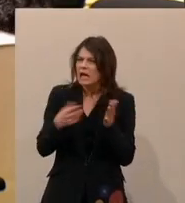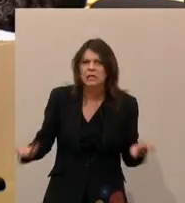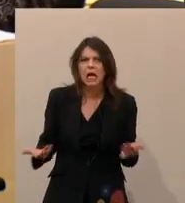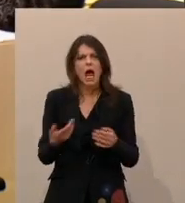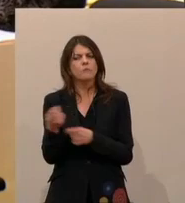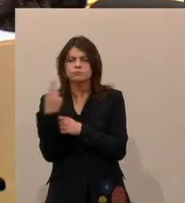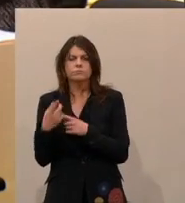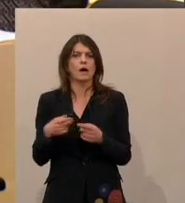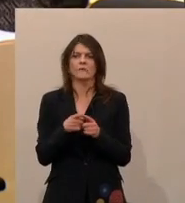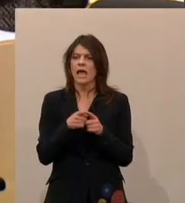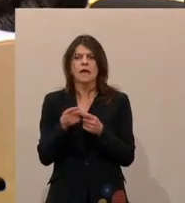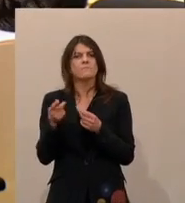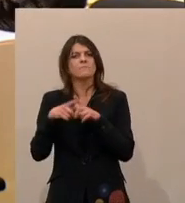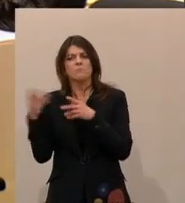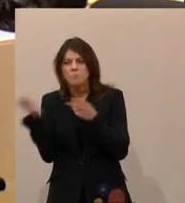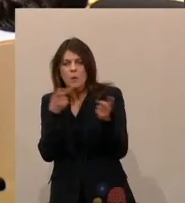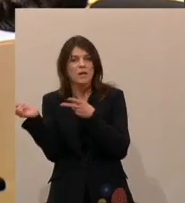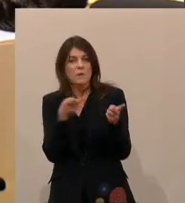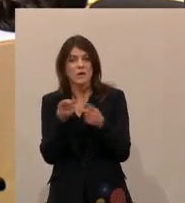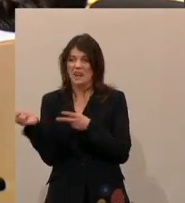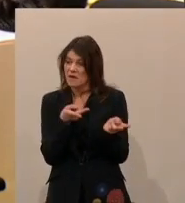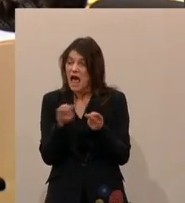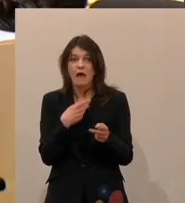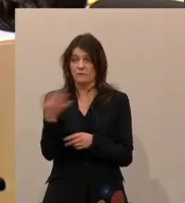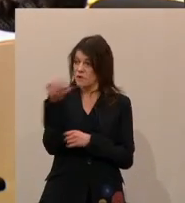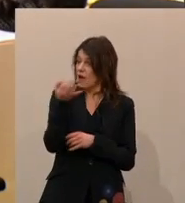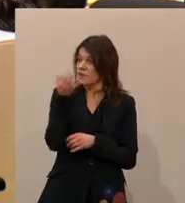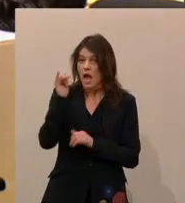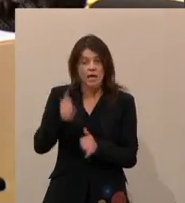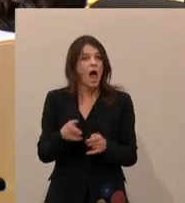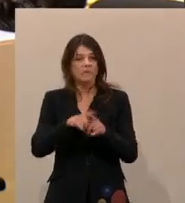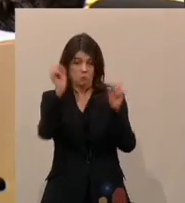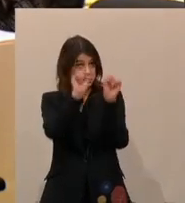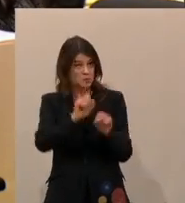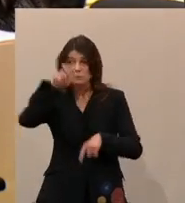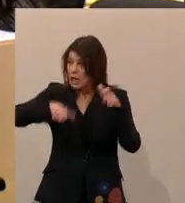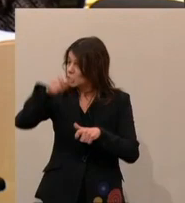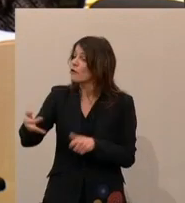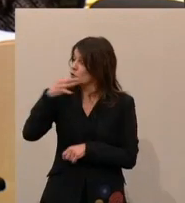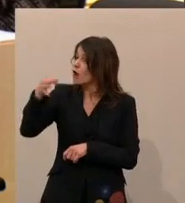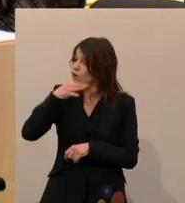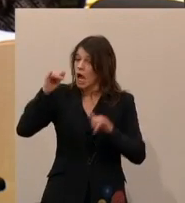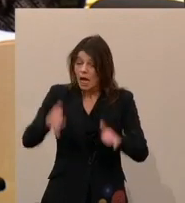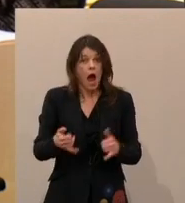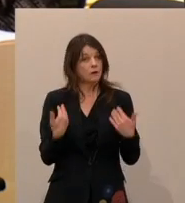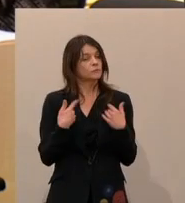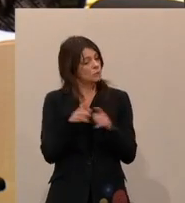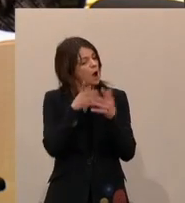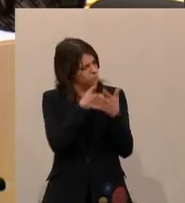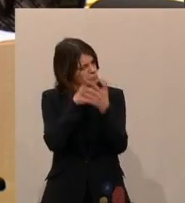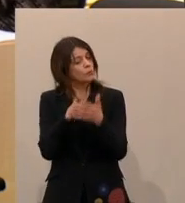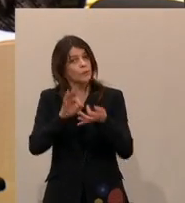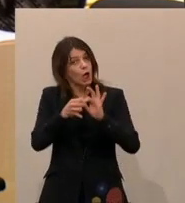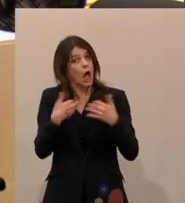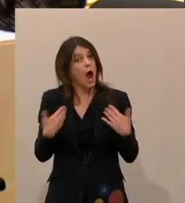Wir werden gefragt, wann es um Boten, um Lieferanten geht. Wir werden gefragt, wenn es um Putzpersonal geht. Und da überprüfen wir natürlich